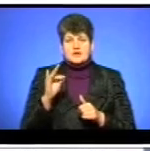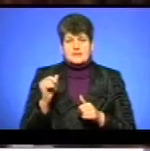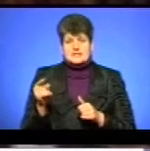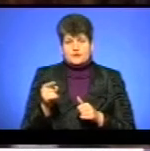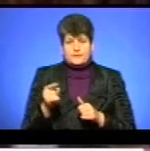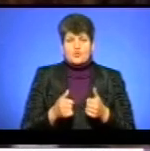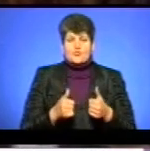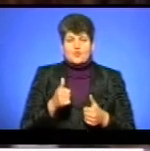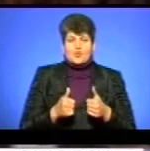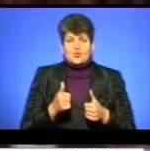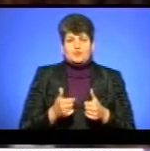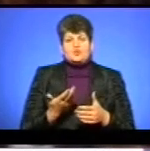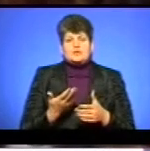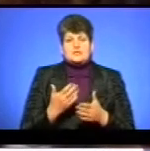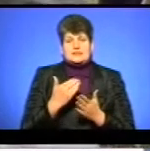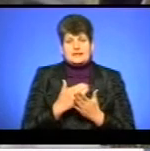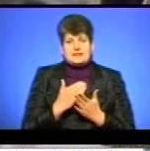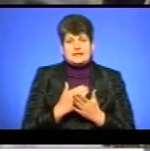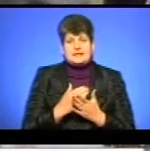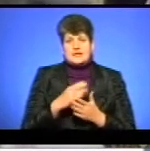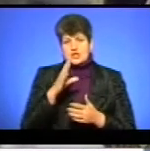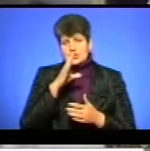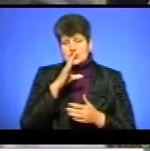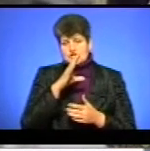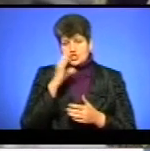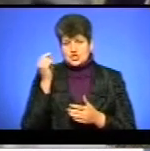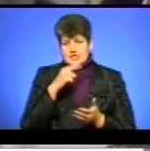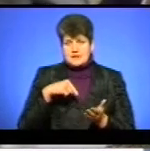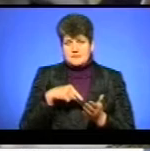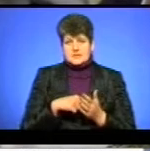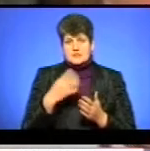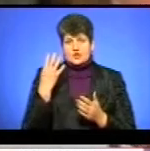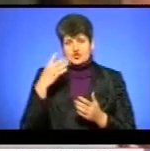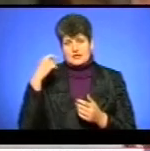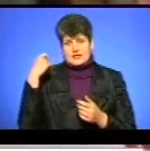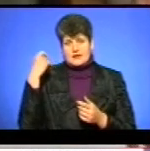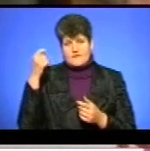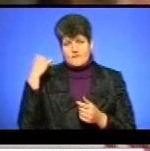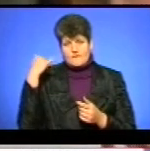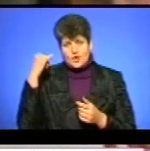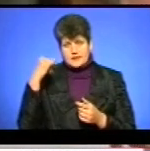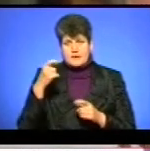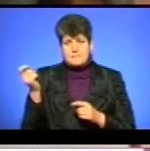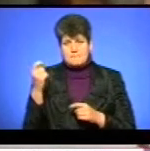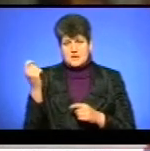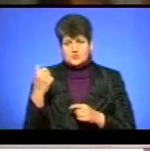У конкурсному репертуарі дівчини «Нічне місто» і «Чотири воли пасу я». Оцінюю свій